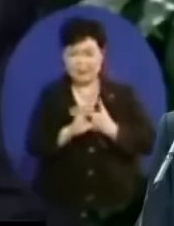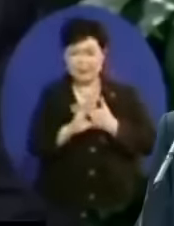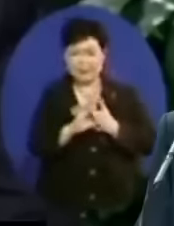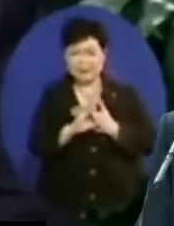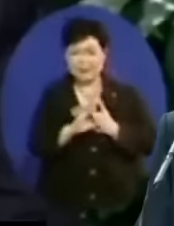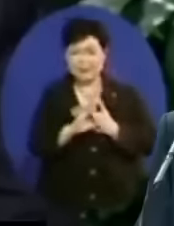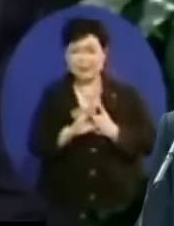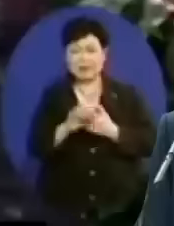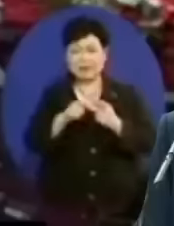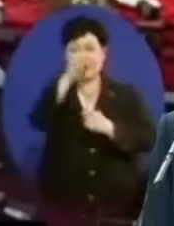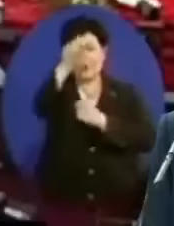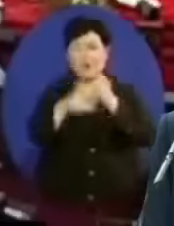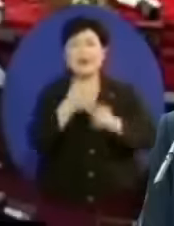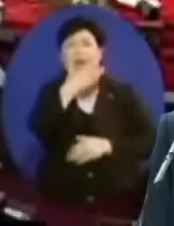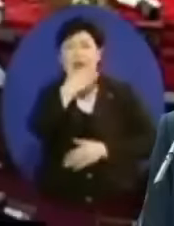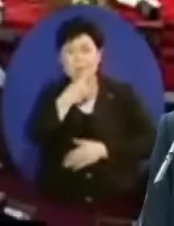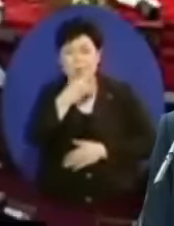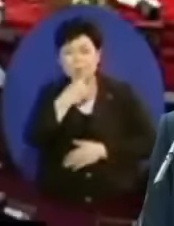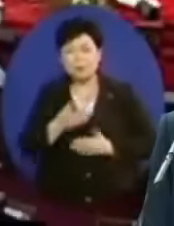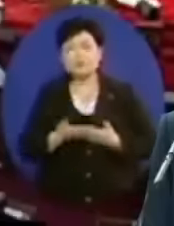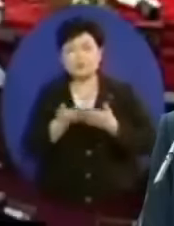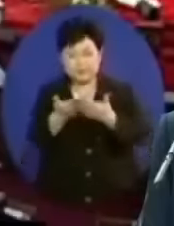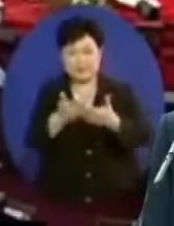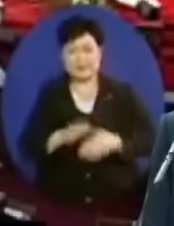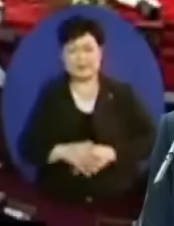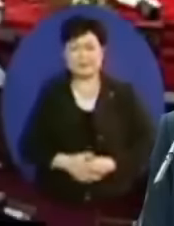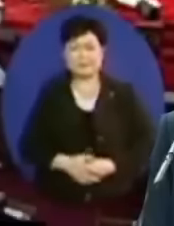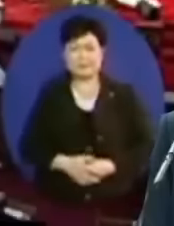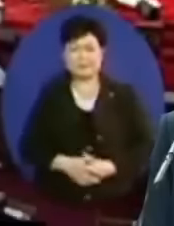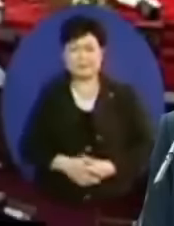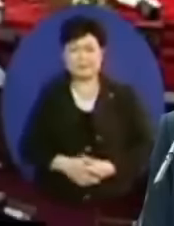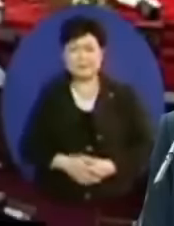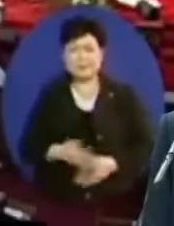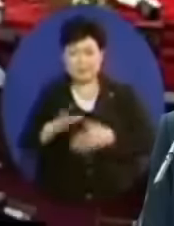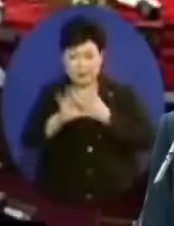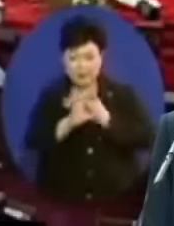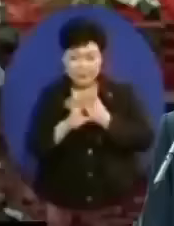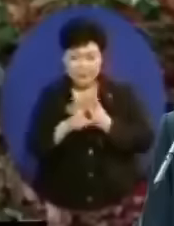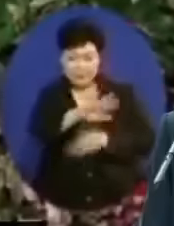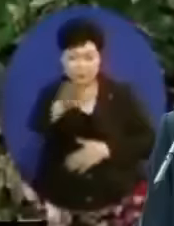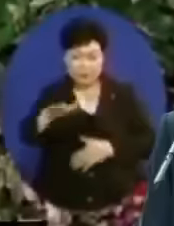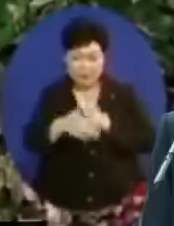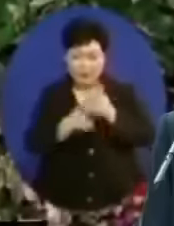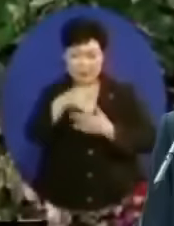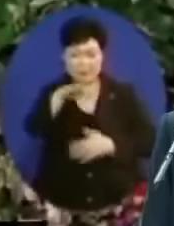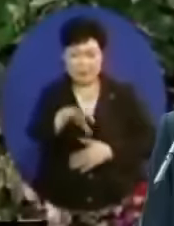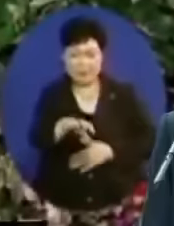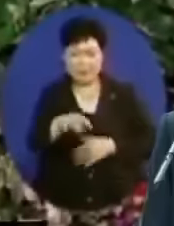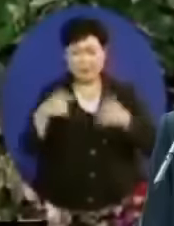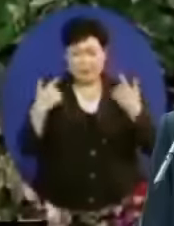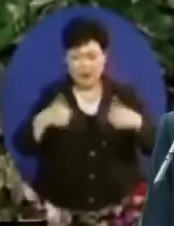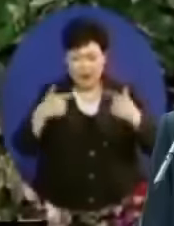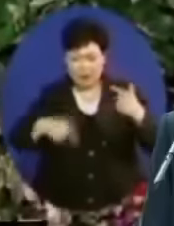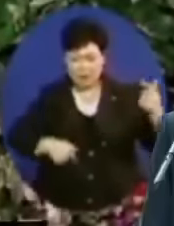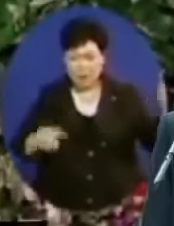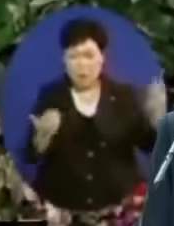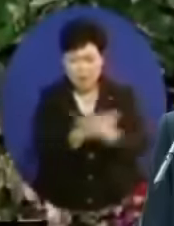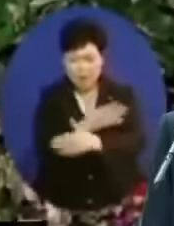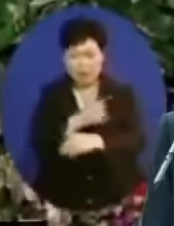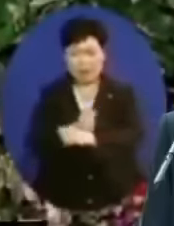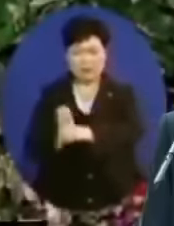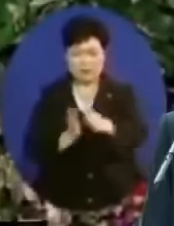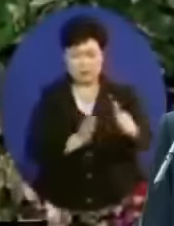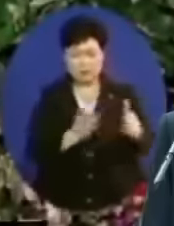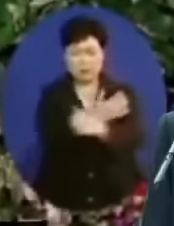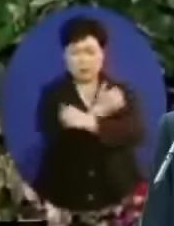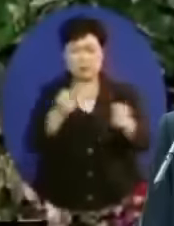그것이 영원한 행복을 가져오는 것입니다. 그러기 위해서는 우리가 하나님 앞에 항상 회개하고